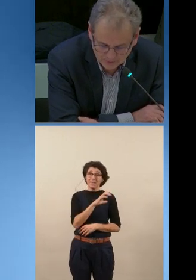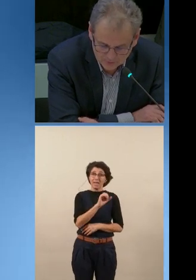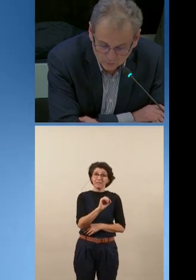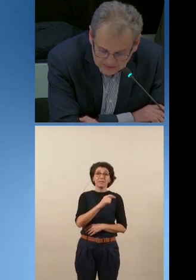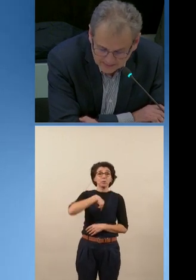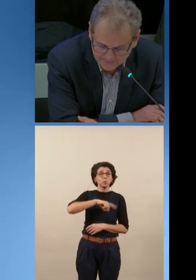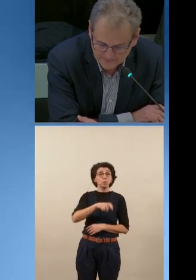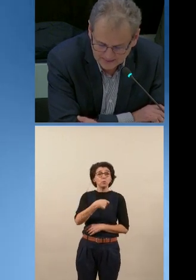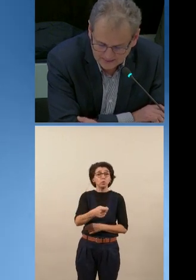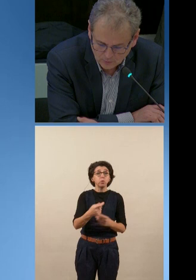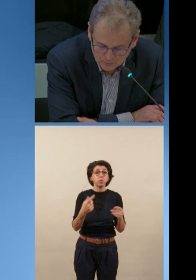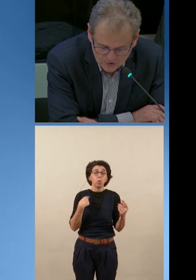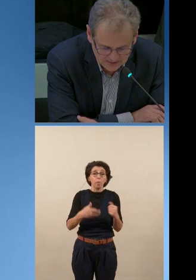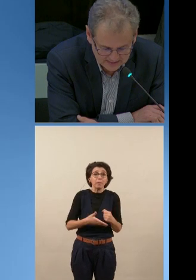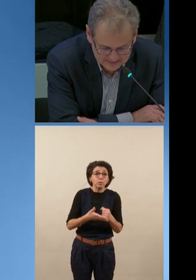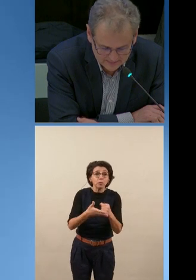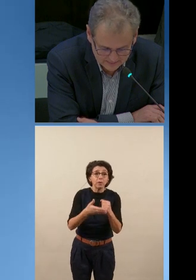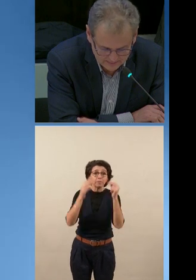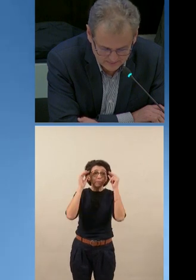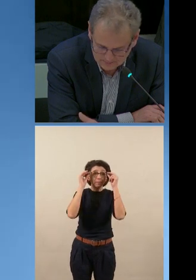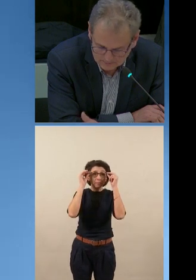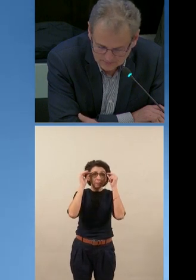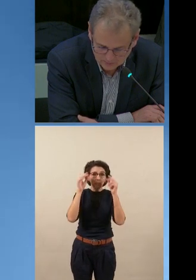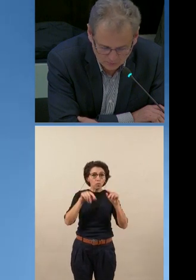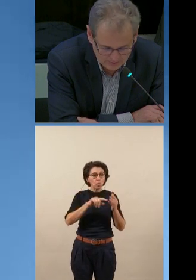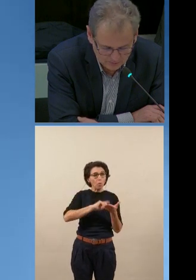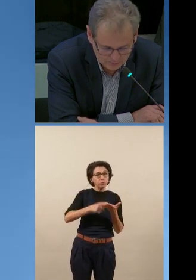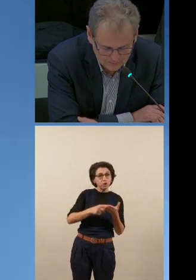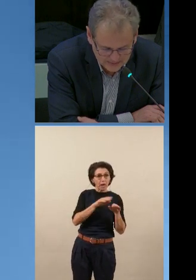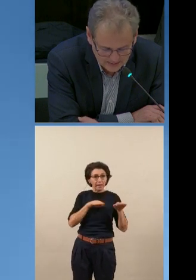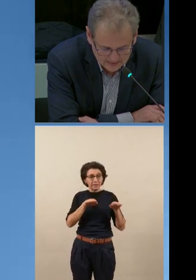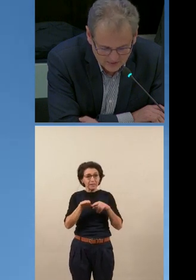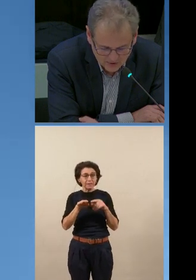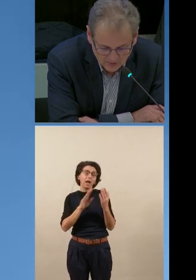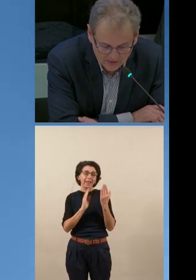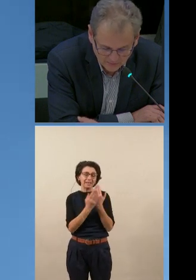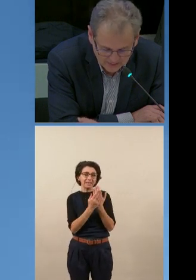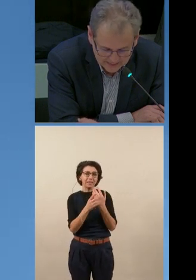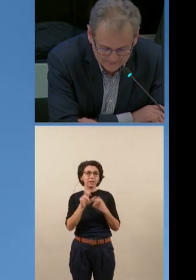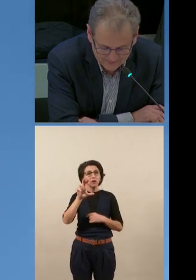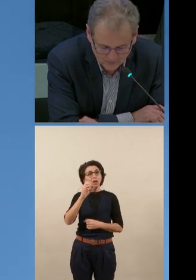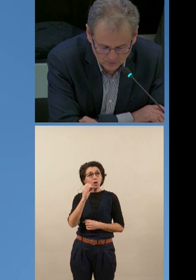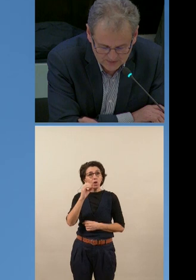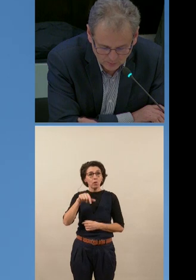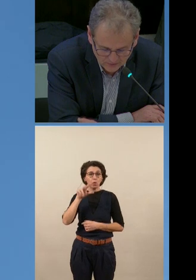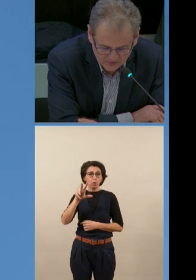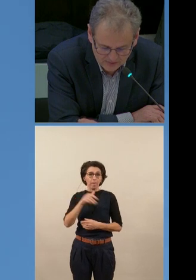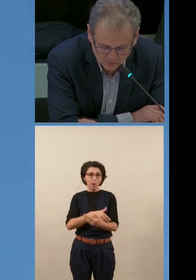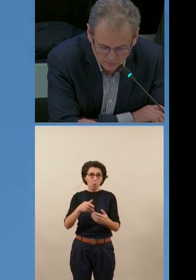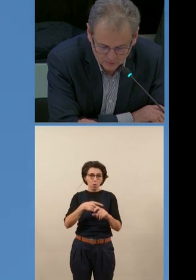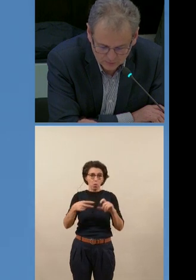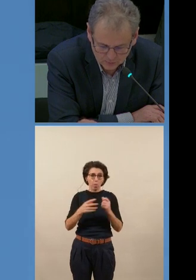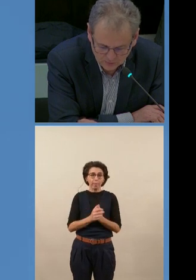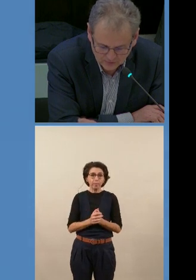évidemment soutenir au budget annexe 0,3 million d'euros des charges financières de 0,6